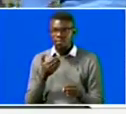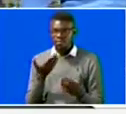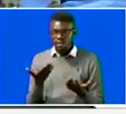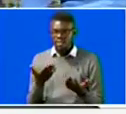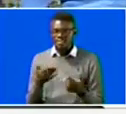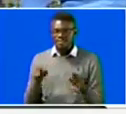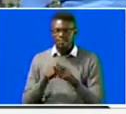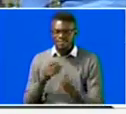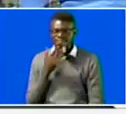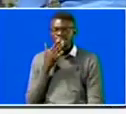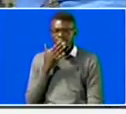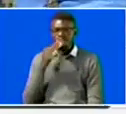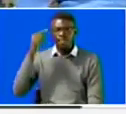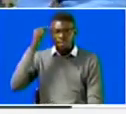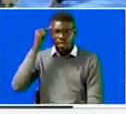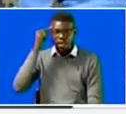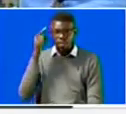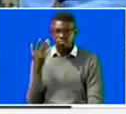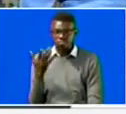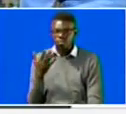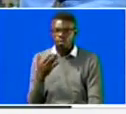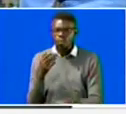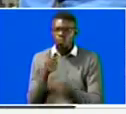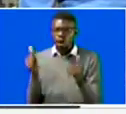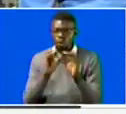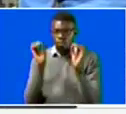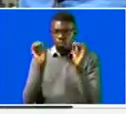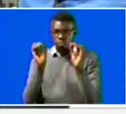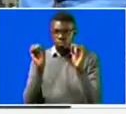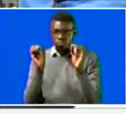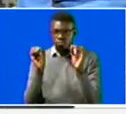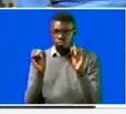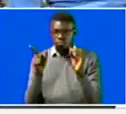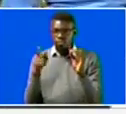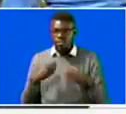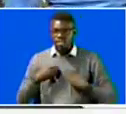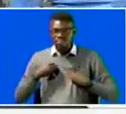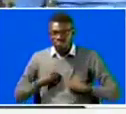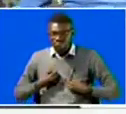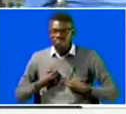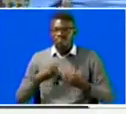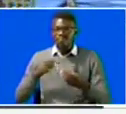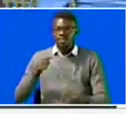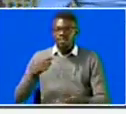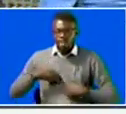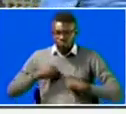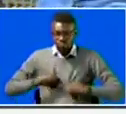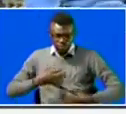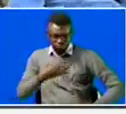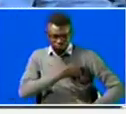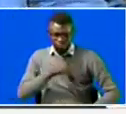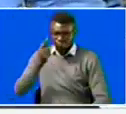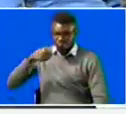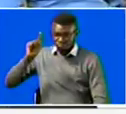think like you're not cool because uvai Nike, sijui uvai nini. Yes.